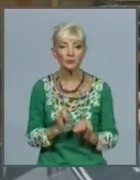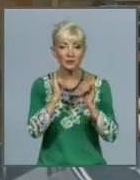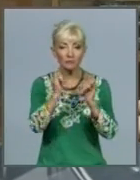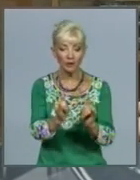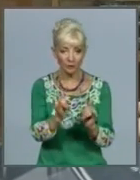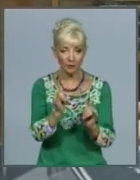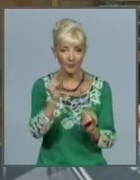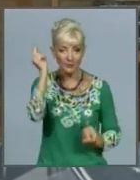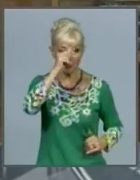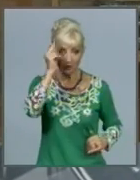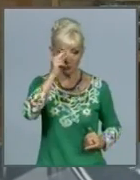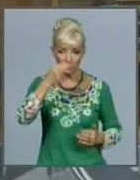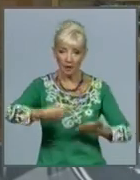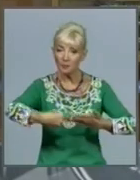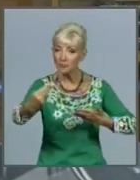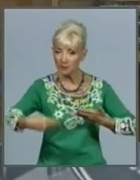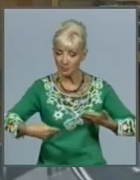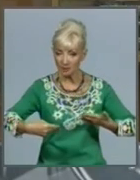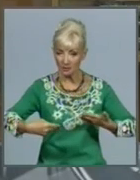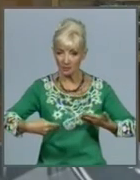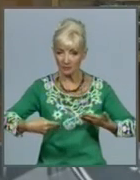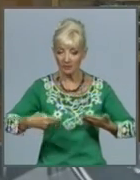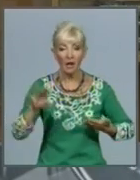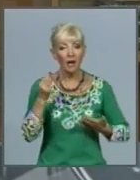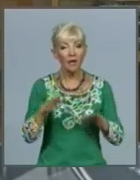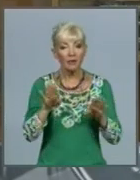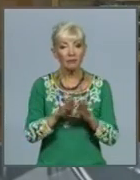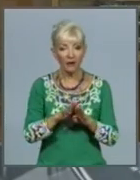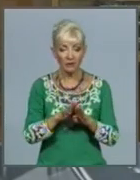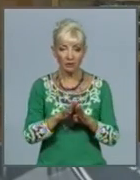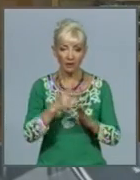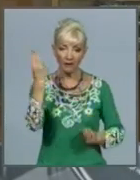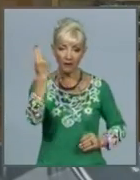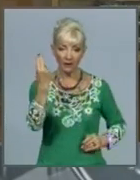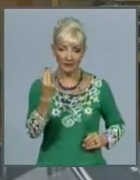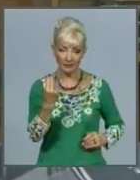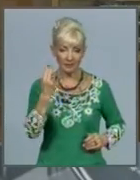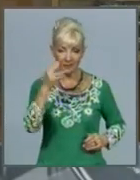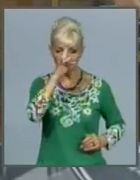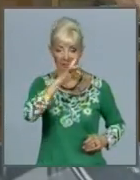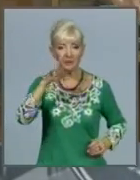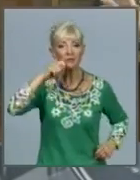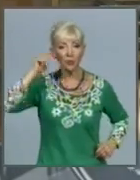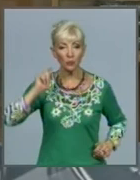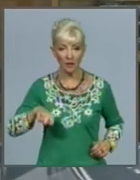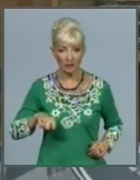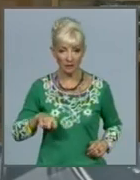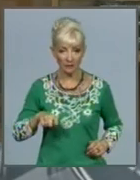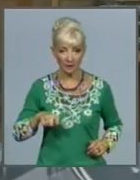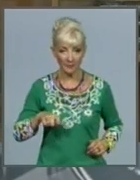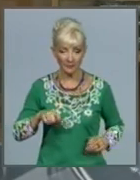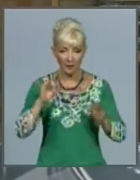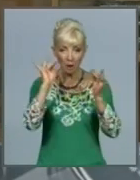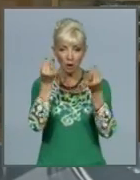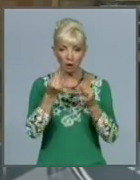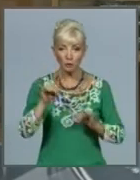підпису Наполеона. Також картини відомого українського митця Бурачика.